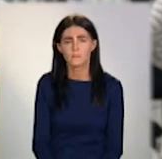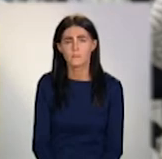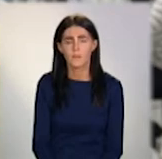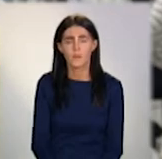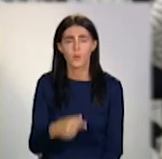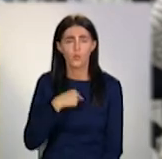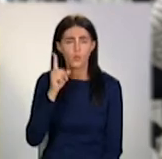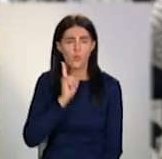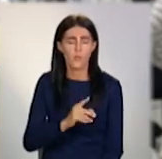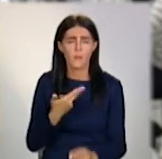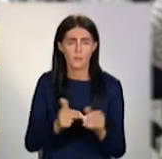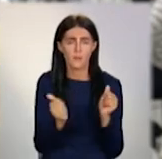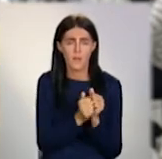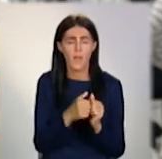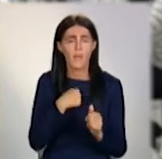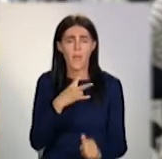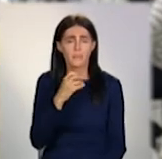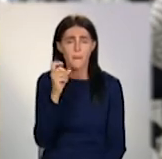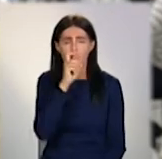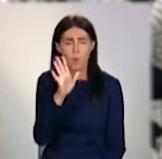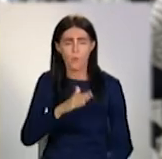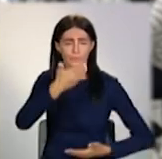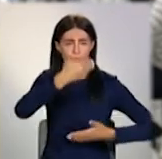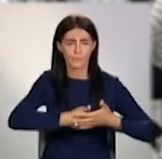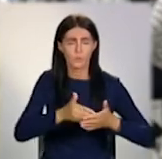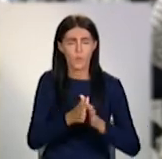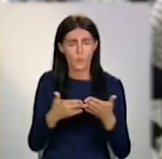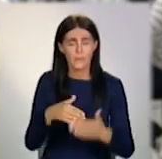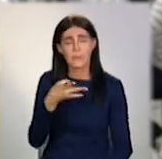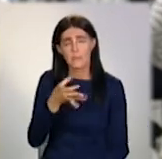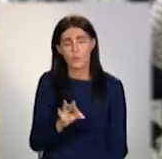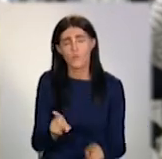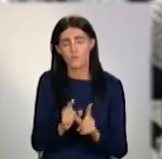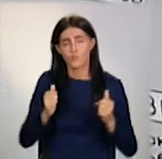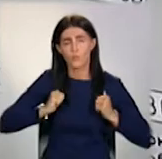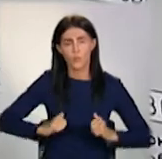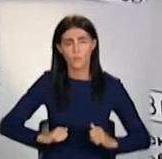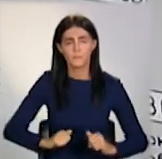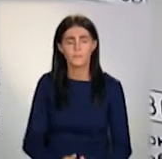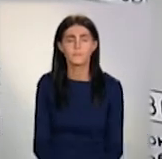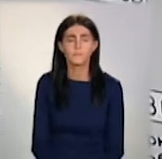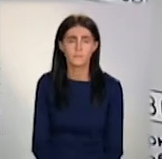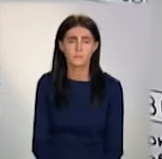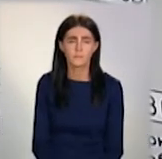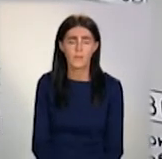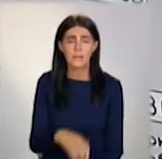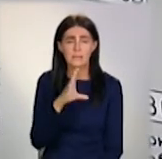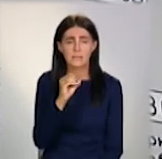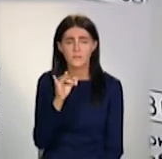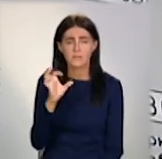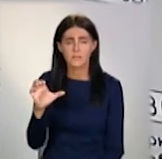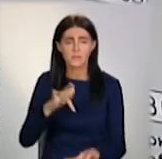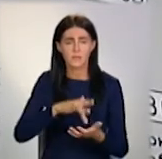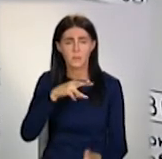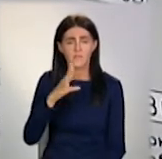щоб вони були при собі. Мені не складно їх положити в кошелек. І спокійніше буде. У сервісному центрі